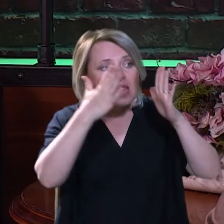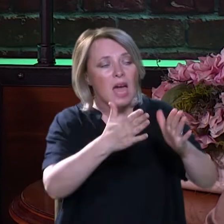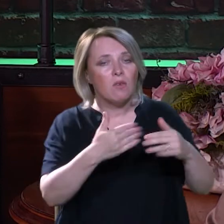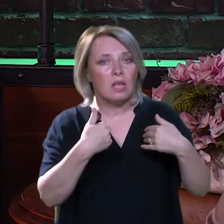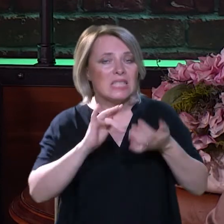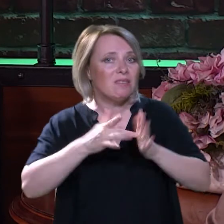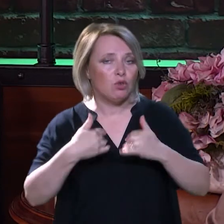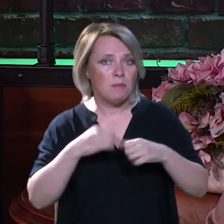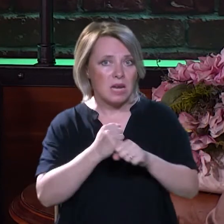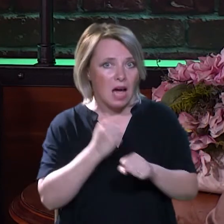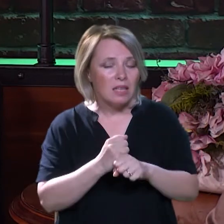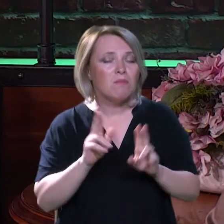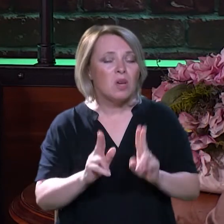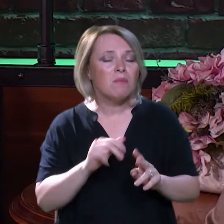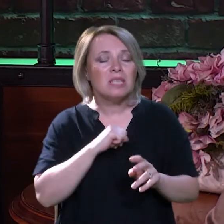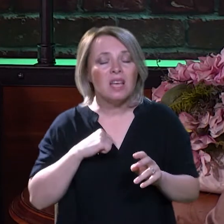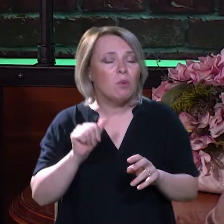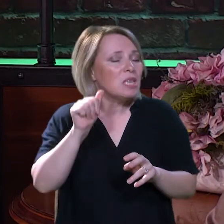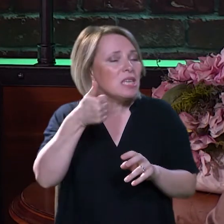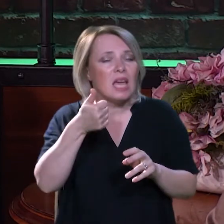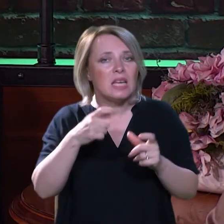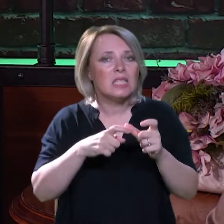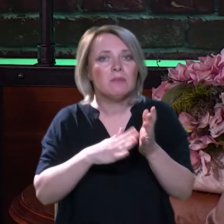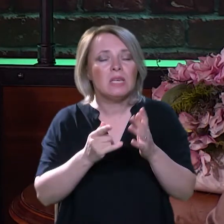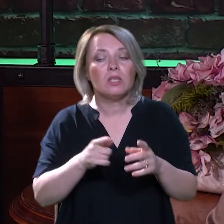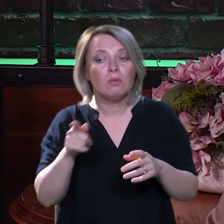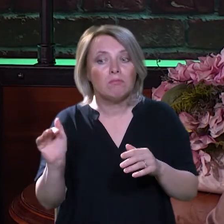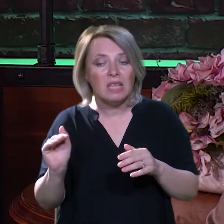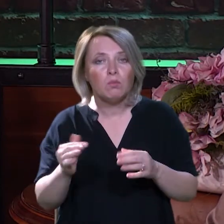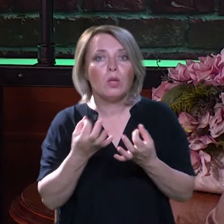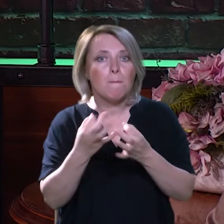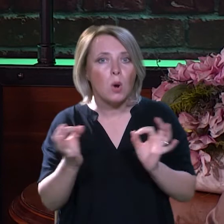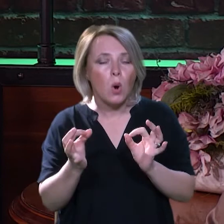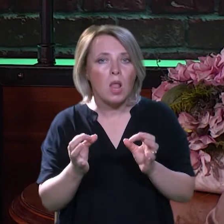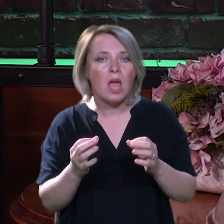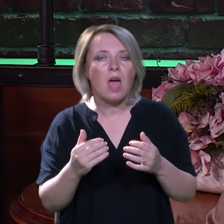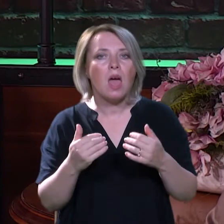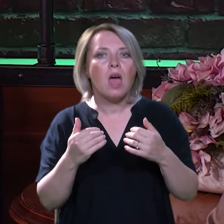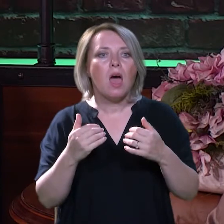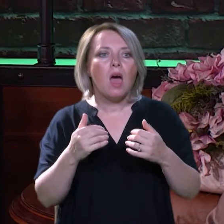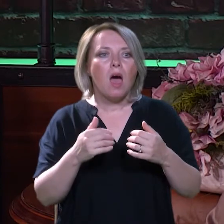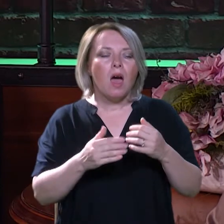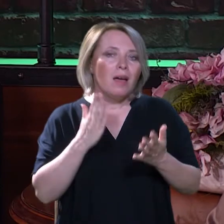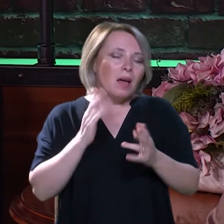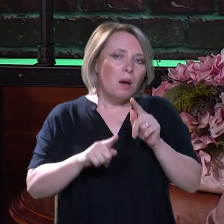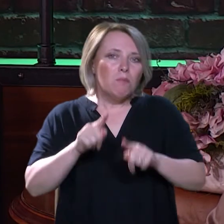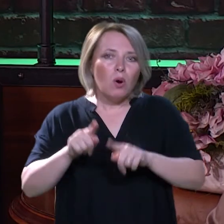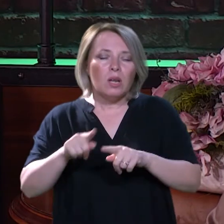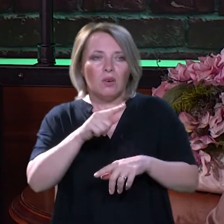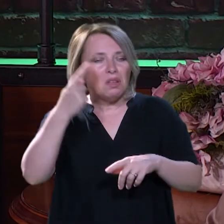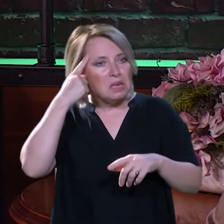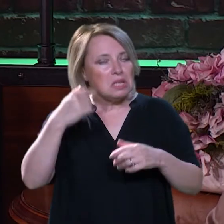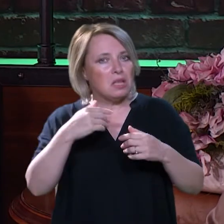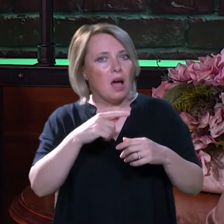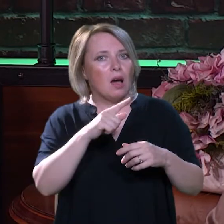jednu funkciju da njegovom djetetu bude bolje. Nekad se tu nailazi na otpor jer mi znamo najbolje i to je naše dijete, ali nekad